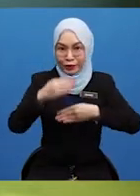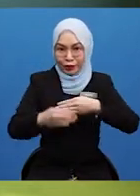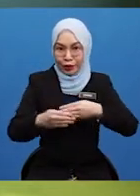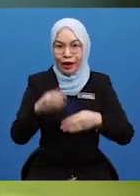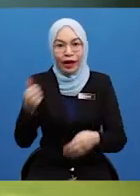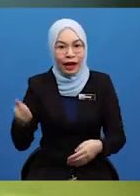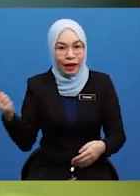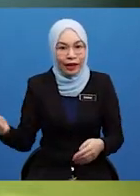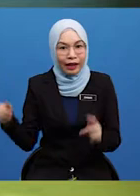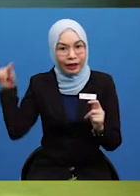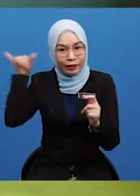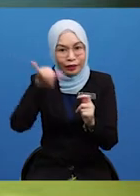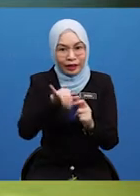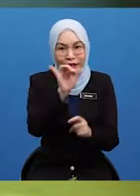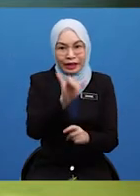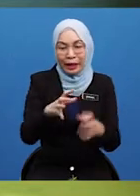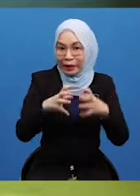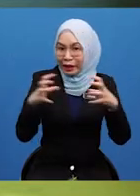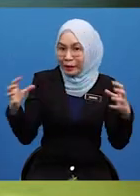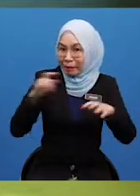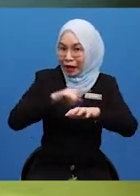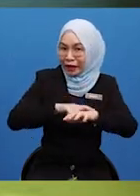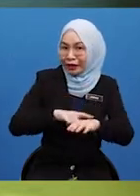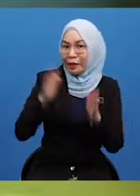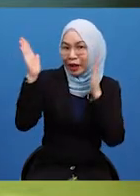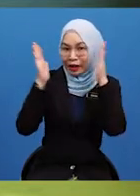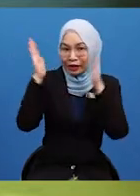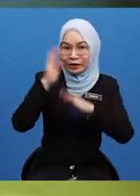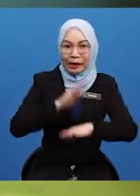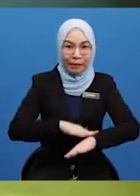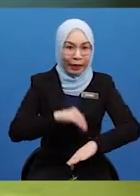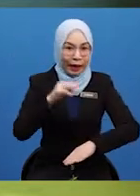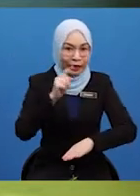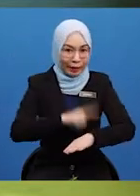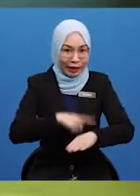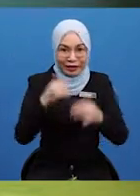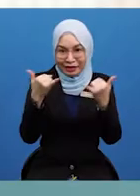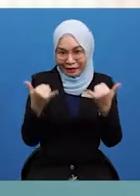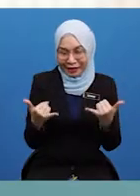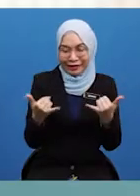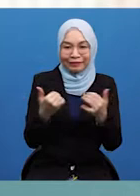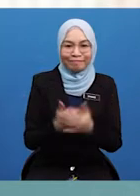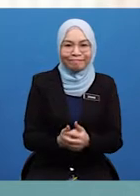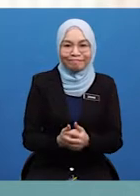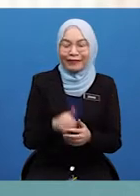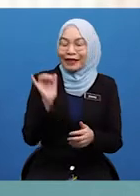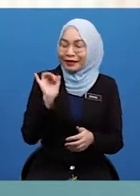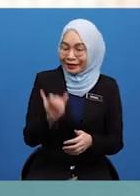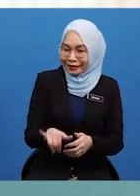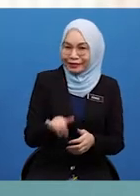yang giat bekembang di Malaysia Pada masa ini yo